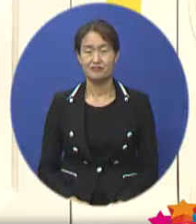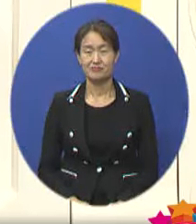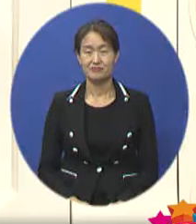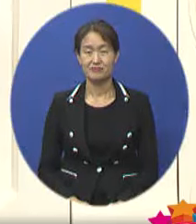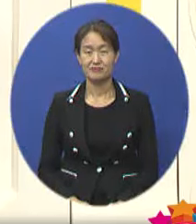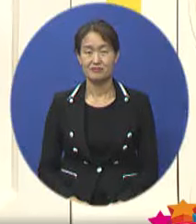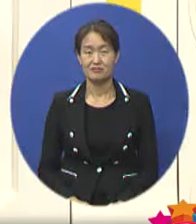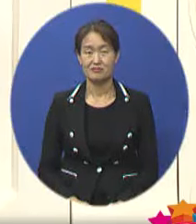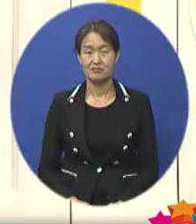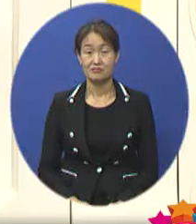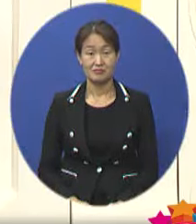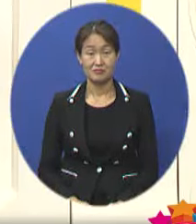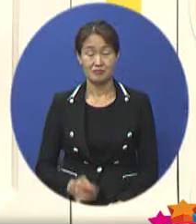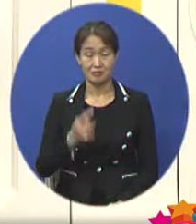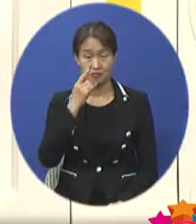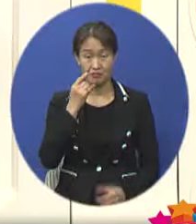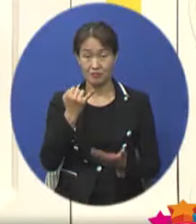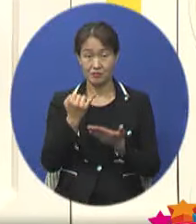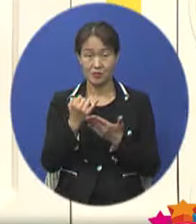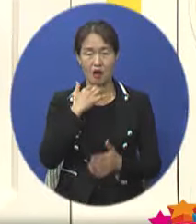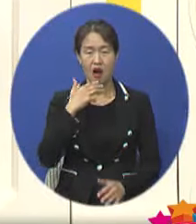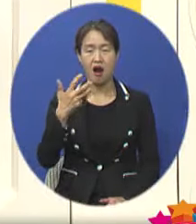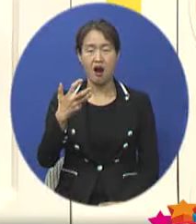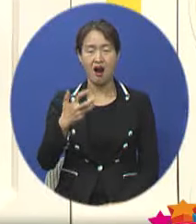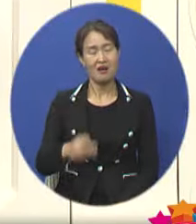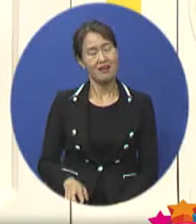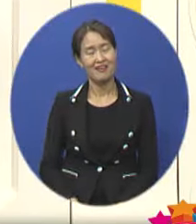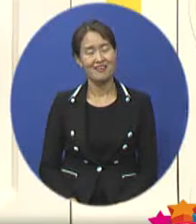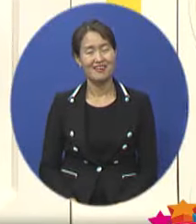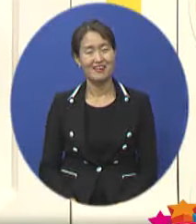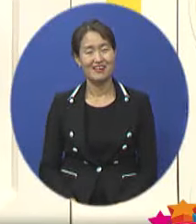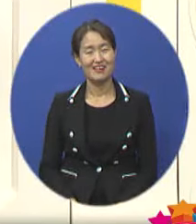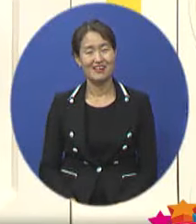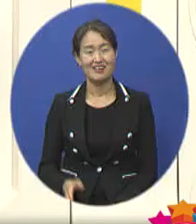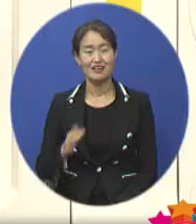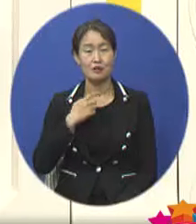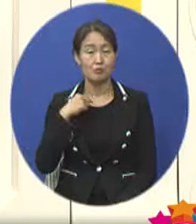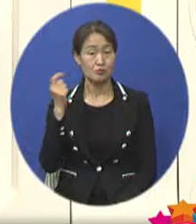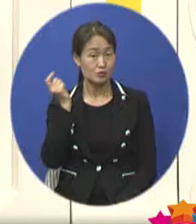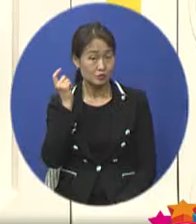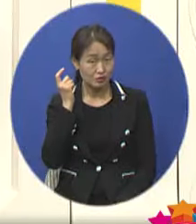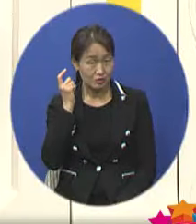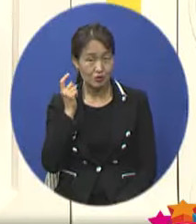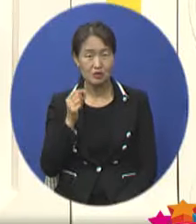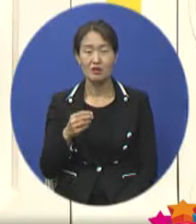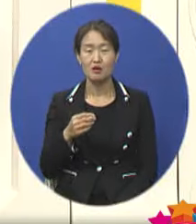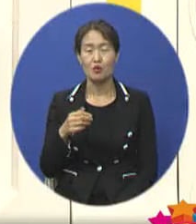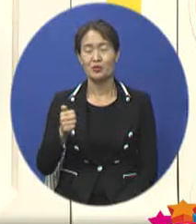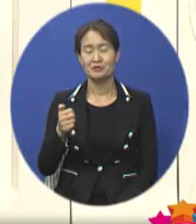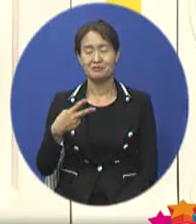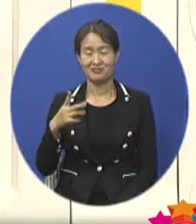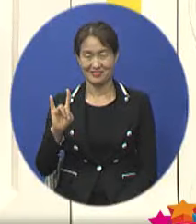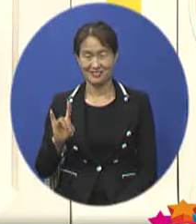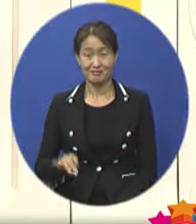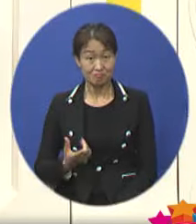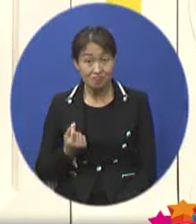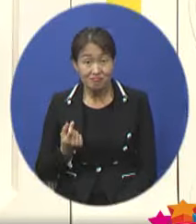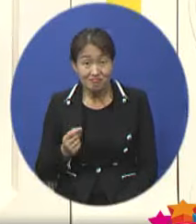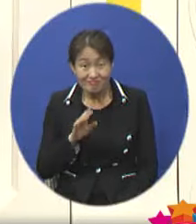네. 와, 우리 어머님 8학년이시네요. 8학년이시네. 예, 근데 목소리는 모학년이시네요.